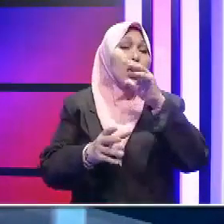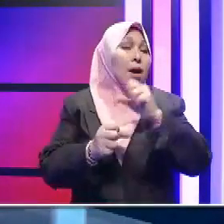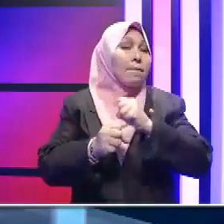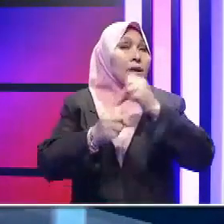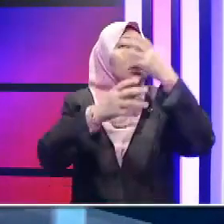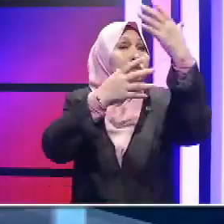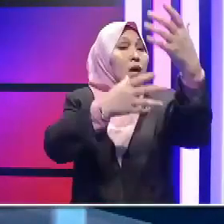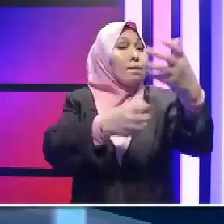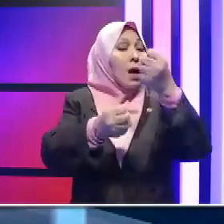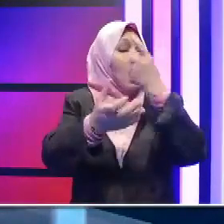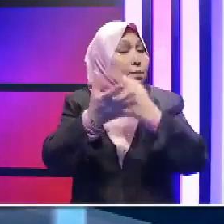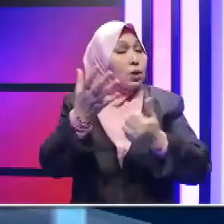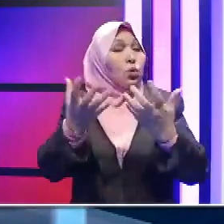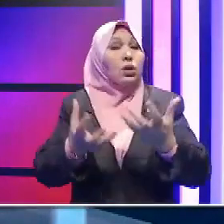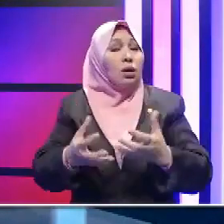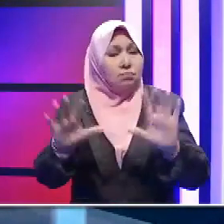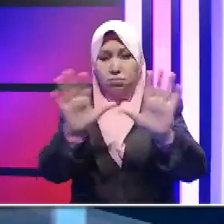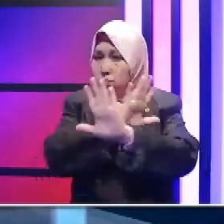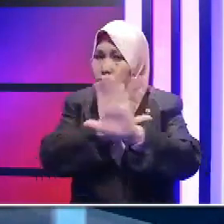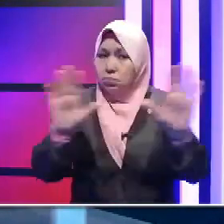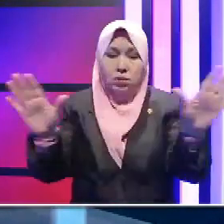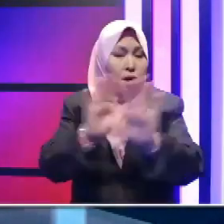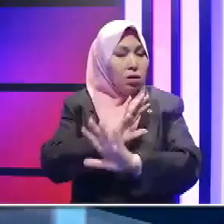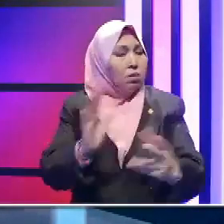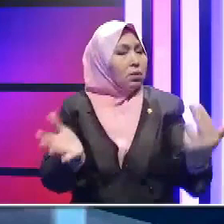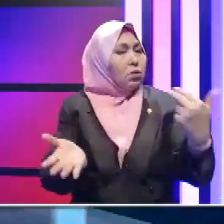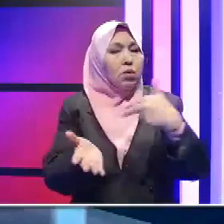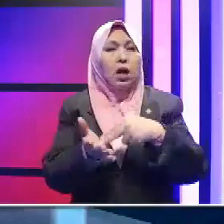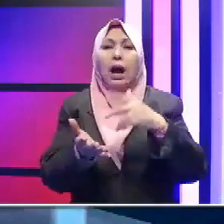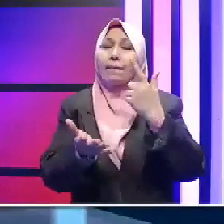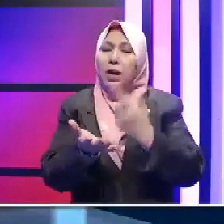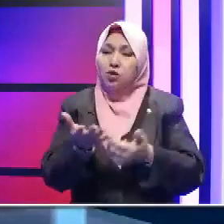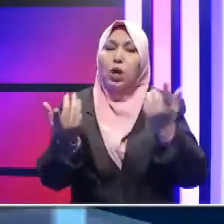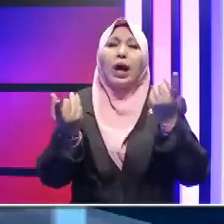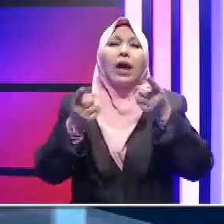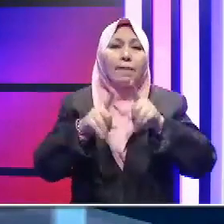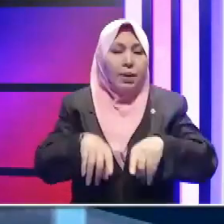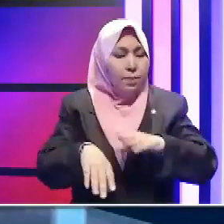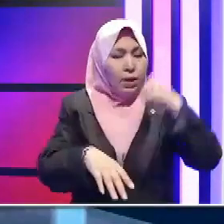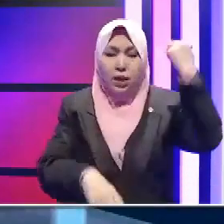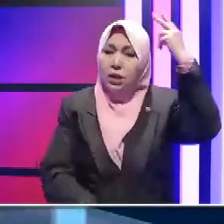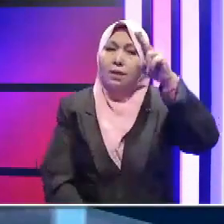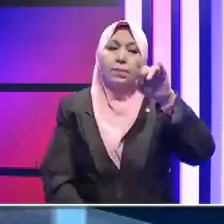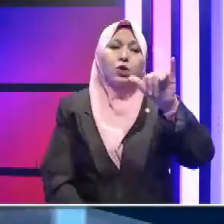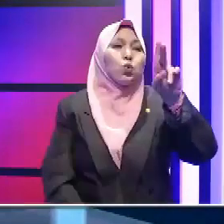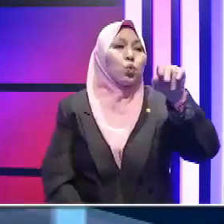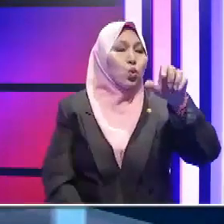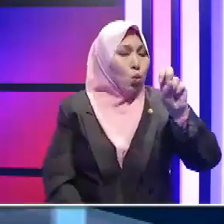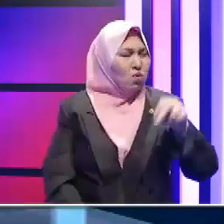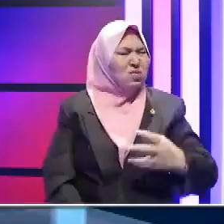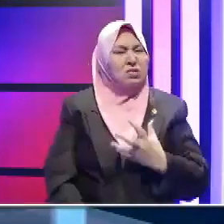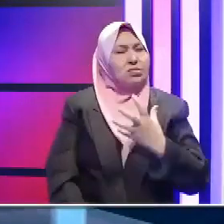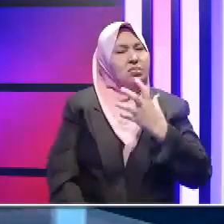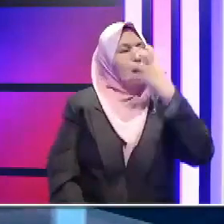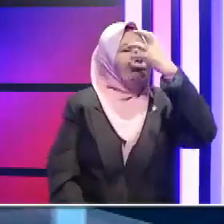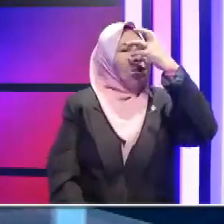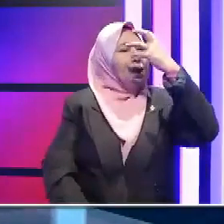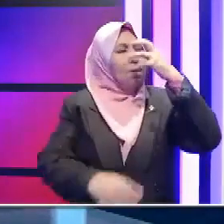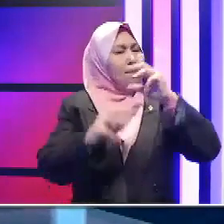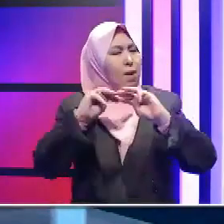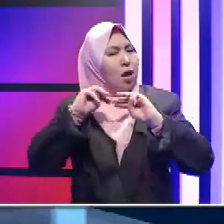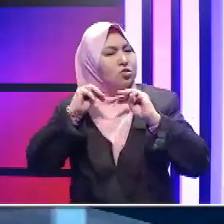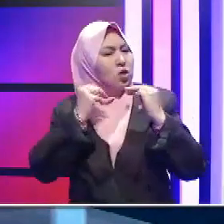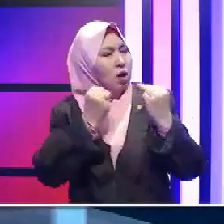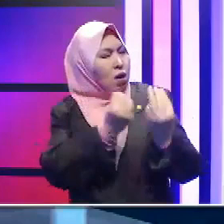kamu Nah dan jangan sekali-kali mengulang apa yang pernah berlaku kepada Nabi Yunus ya itulah marah kepada kaumnya